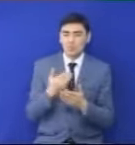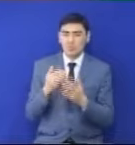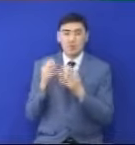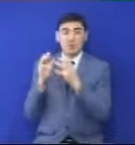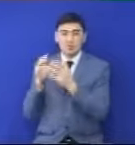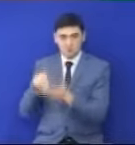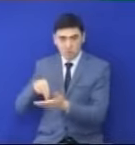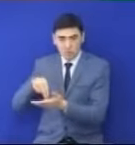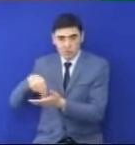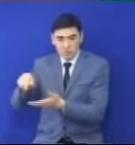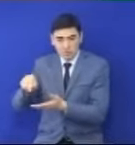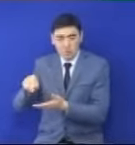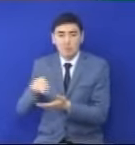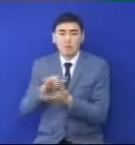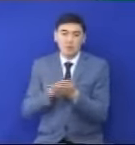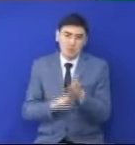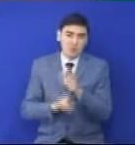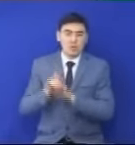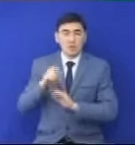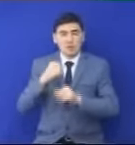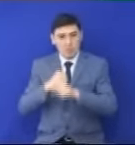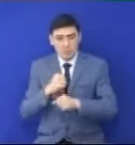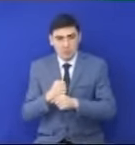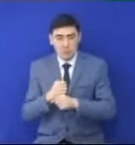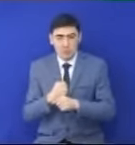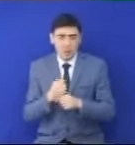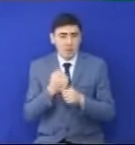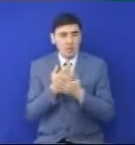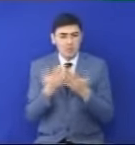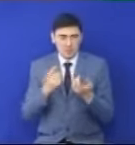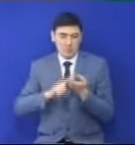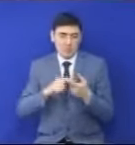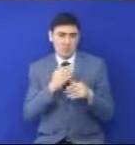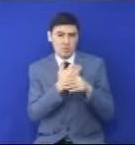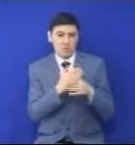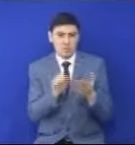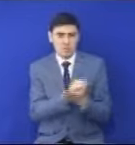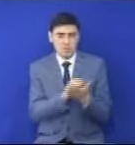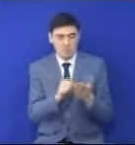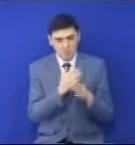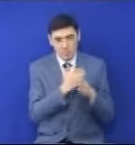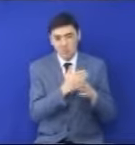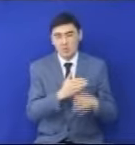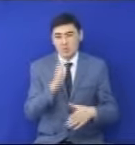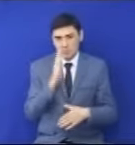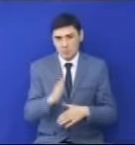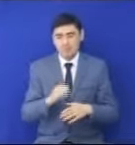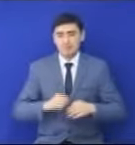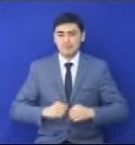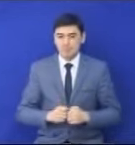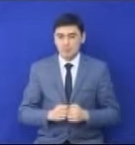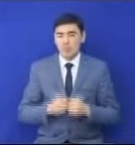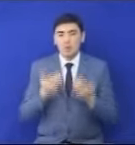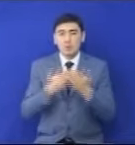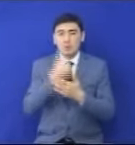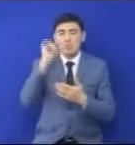тоқсанда бағытқа шығады. Ондағы тіркеуге байланысты және тағы басқа мәселерді жеделдетеміз. Естеріңізге сала кетсек, жаңа жылдың алдында